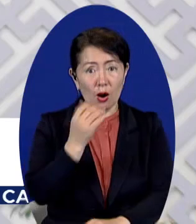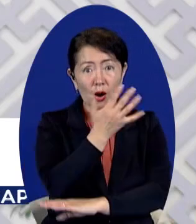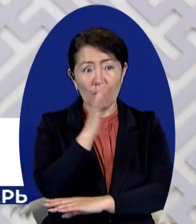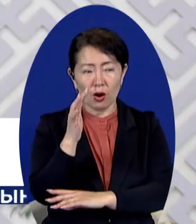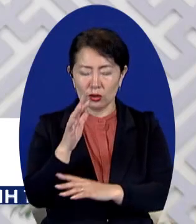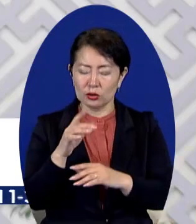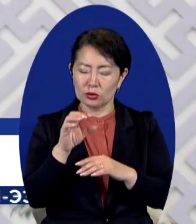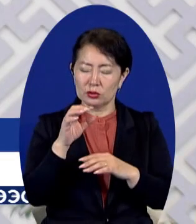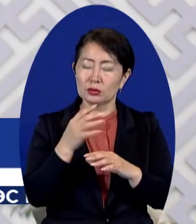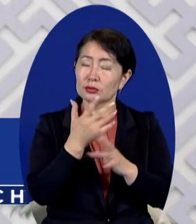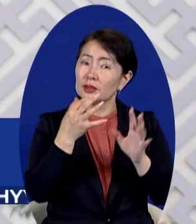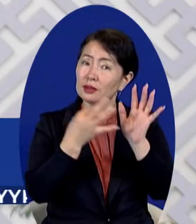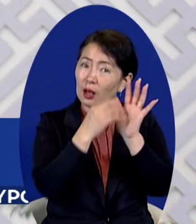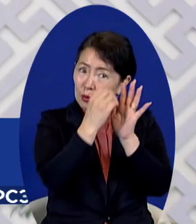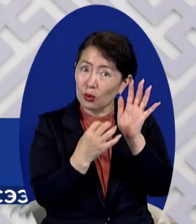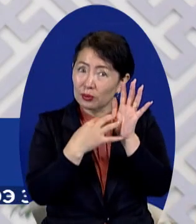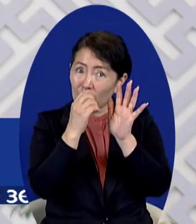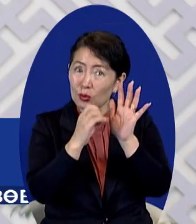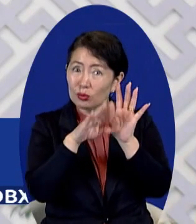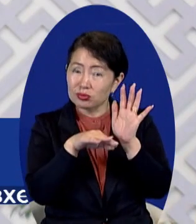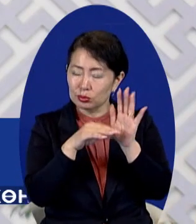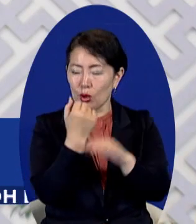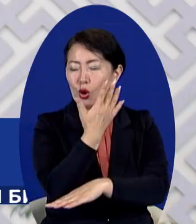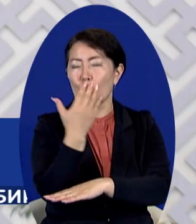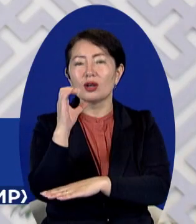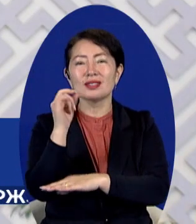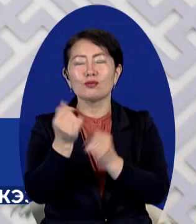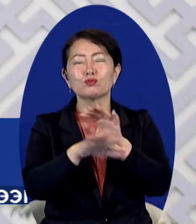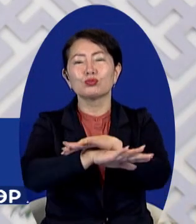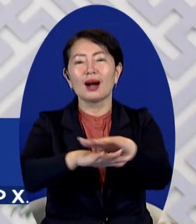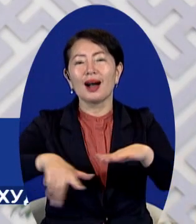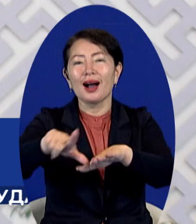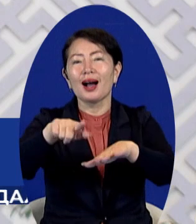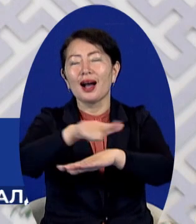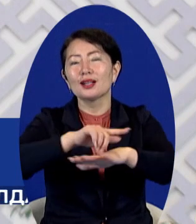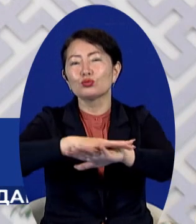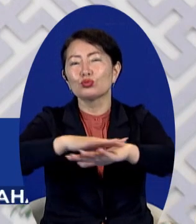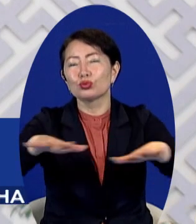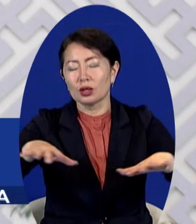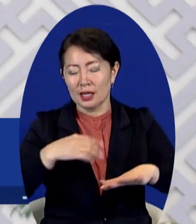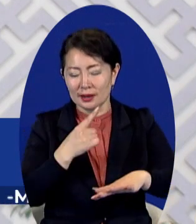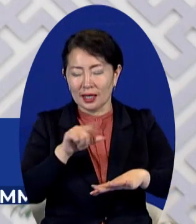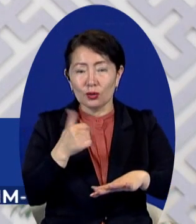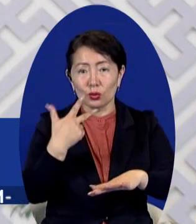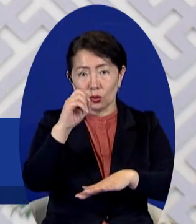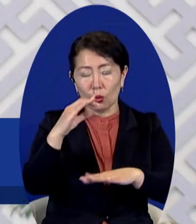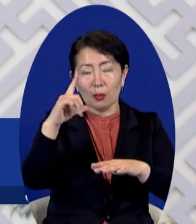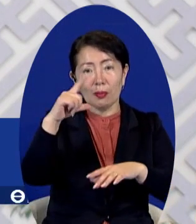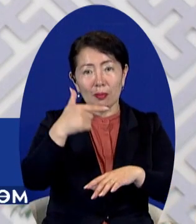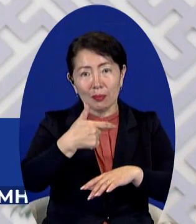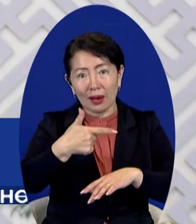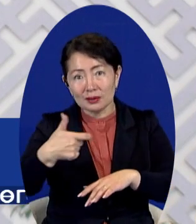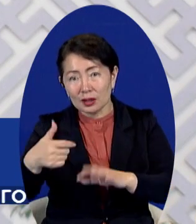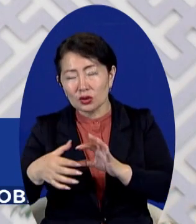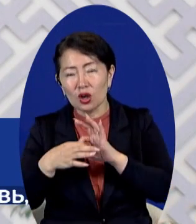гэж. Тэгэхээр тэрний одоо ойн сангийн ойгоор өгсөн талбай хэмжээг 1.3%-аар буурах хэмжээний тийм хэмжээнд